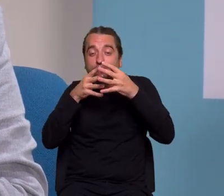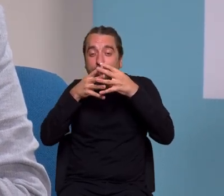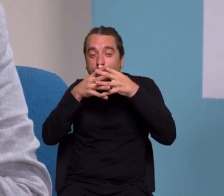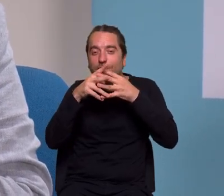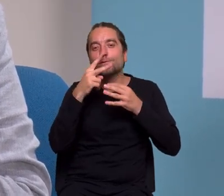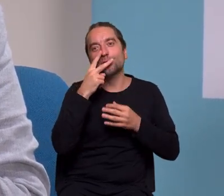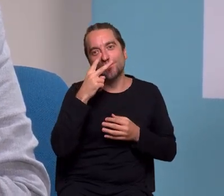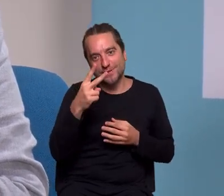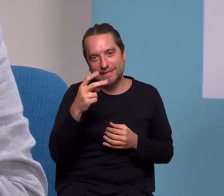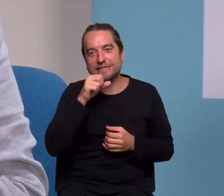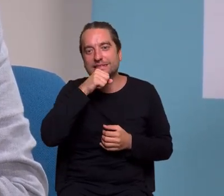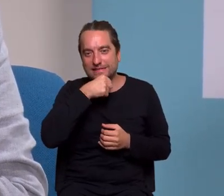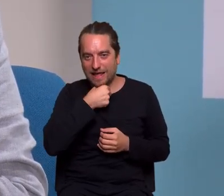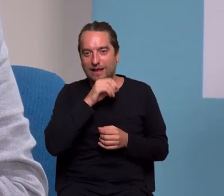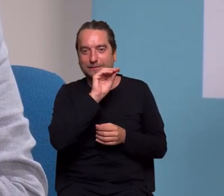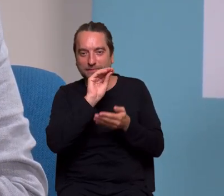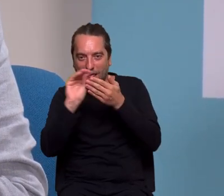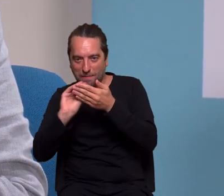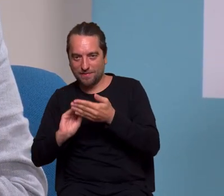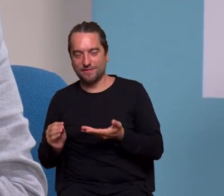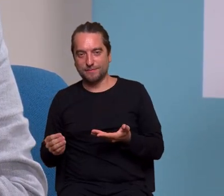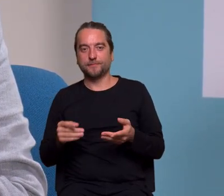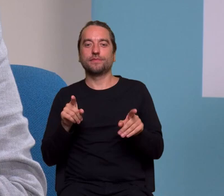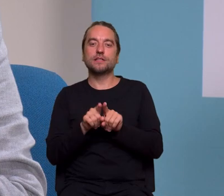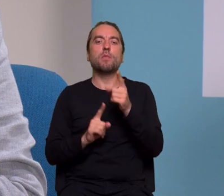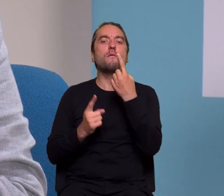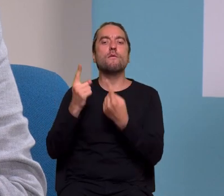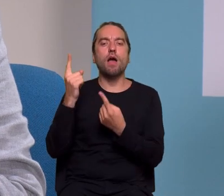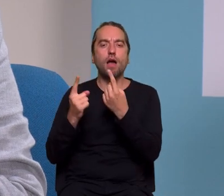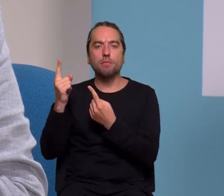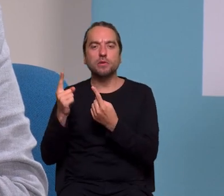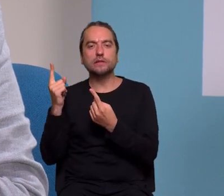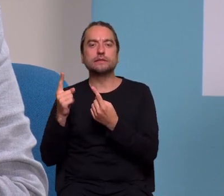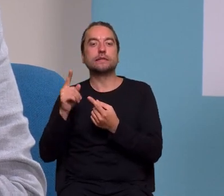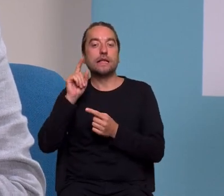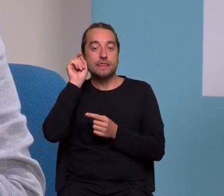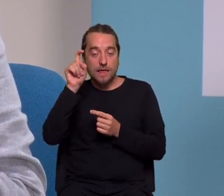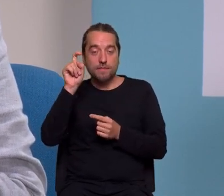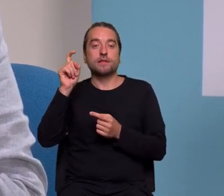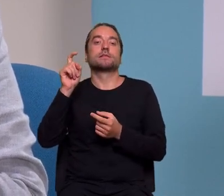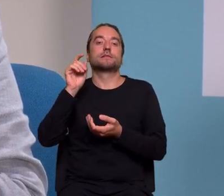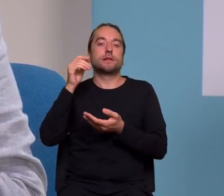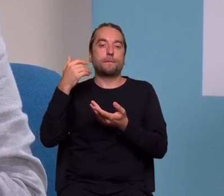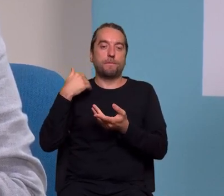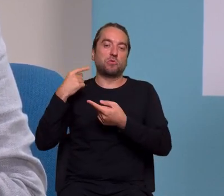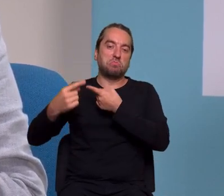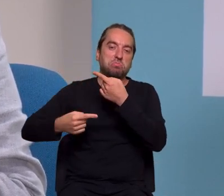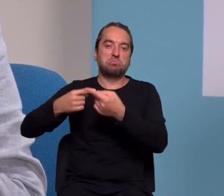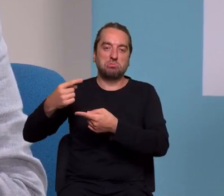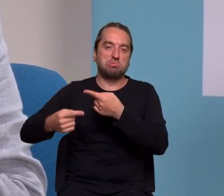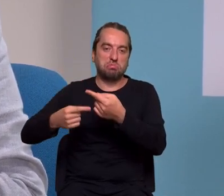tak? Ponieważ pod fabrykami niemieckimi produkującymi na